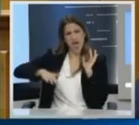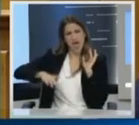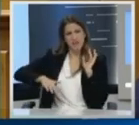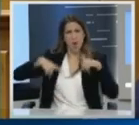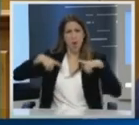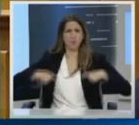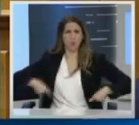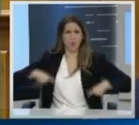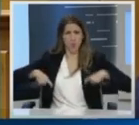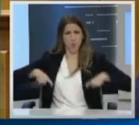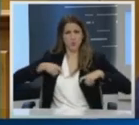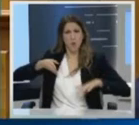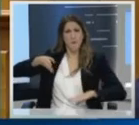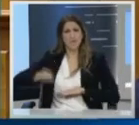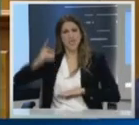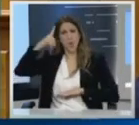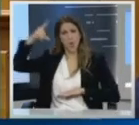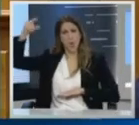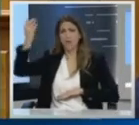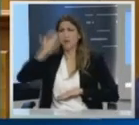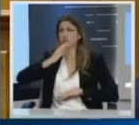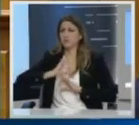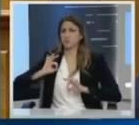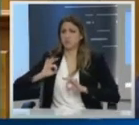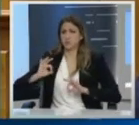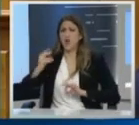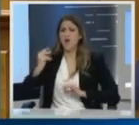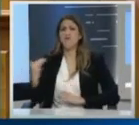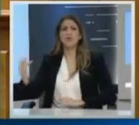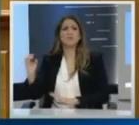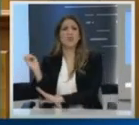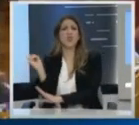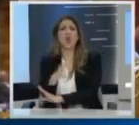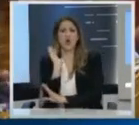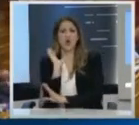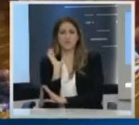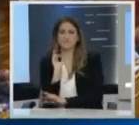που νομίζετε ότι η Βουλή των Ελλήνων είναι τσιφλίκι που σας κληρονόμησε ο πατέρας σας.